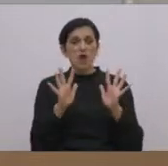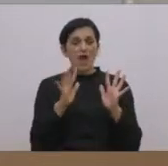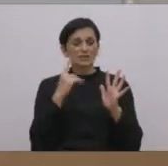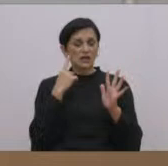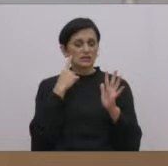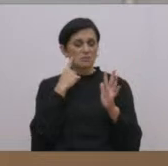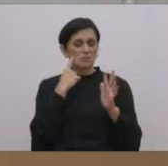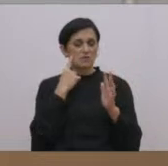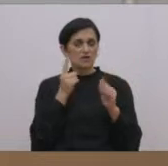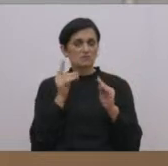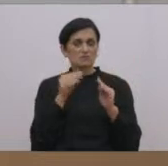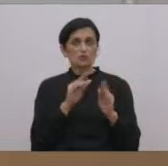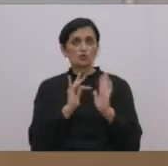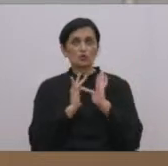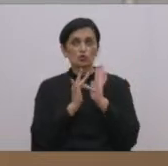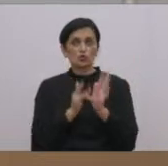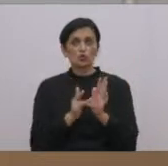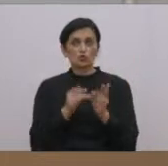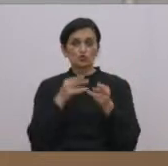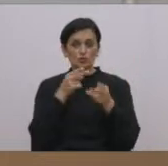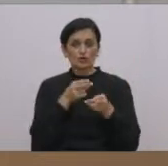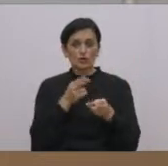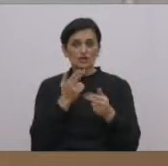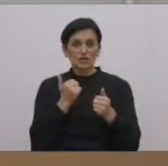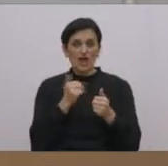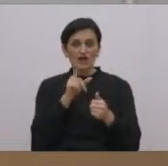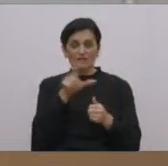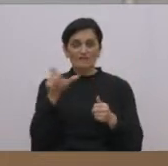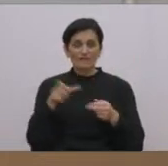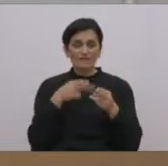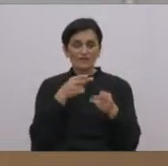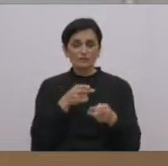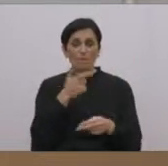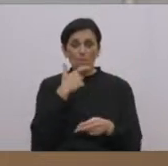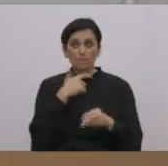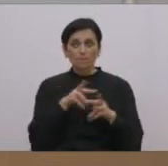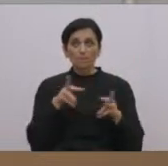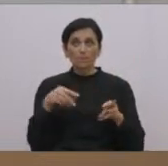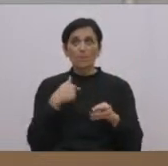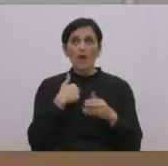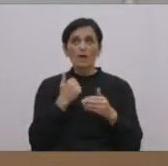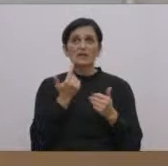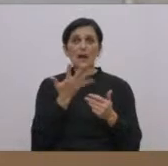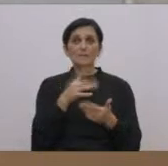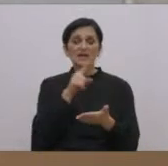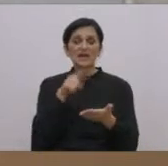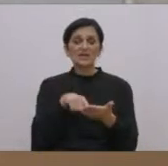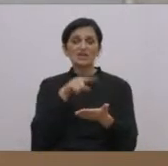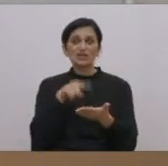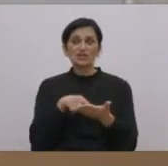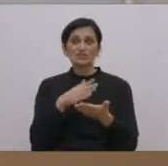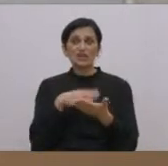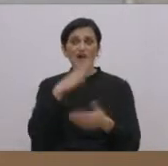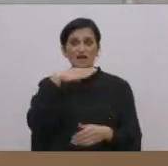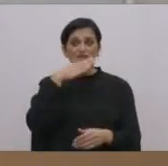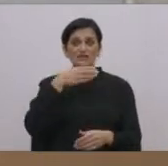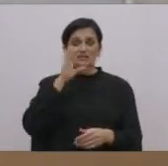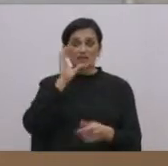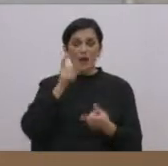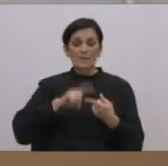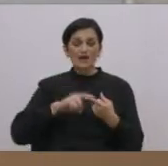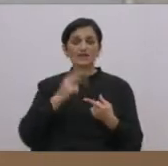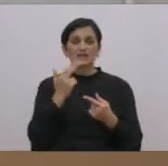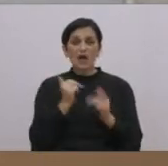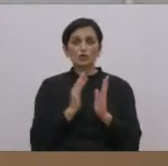მიმზიდველი ტურისტებისთვის და ვიზიტორებისთვის. ბატონო მინისტრო, მაქვს რამოდენიმე კითხვა, რაც სასმელს ეხება და ასევე